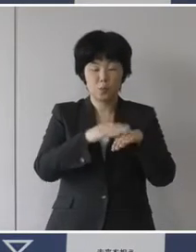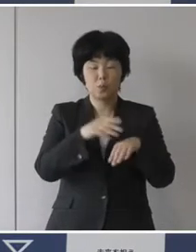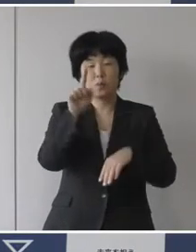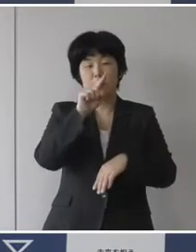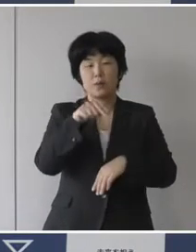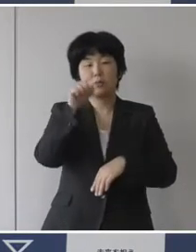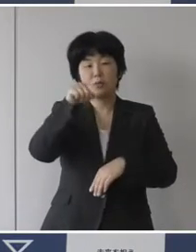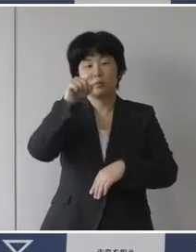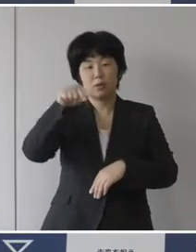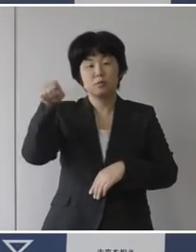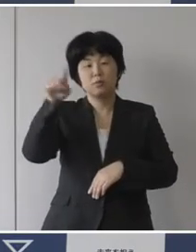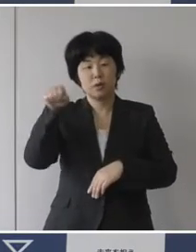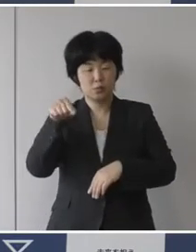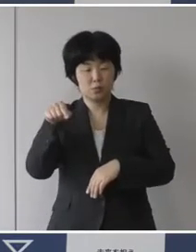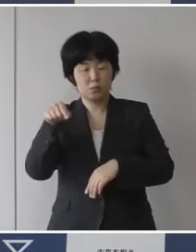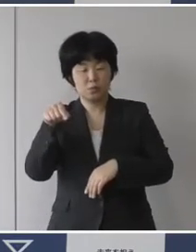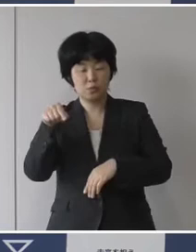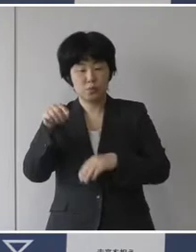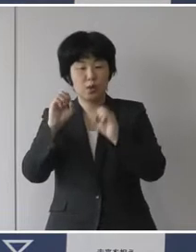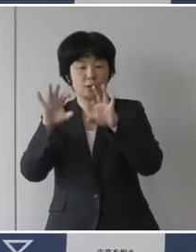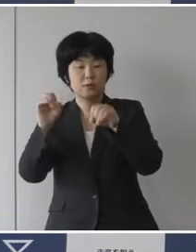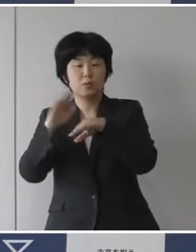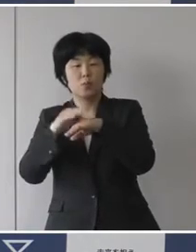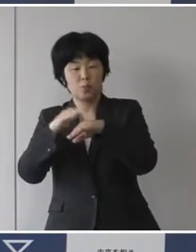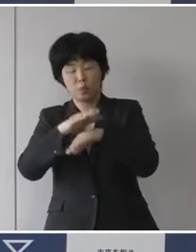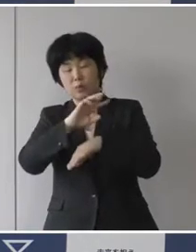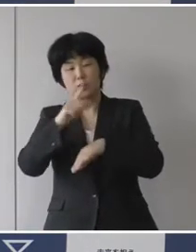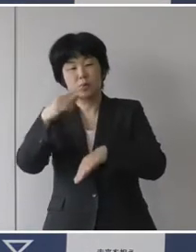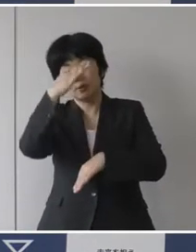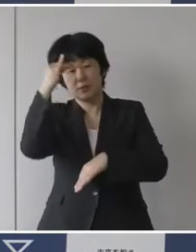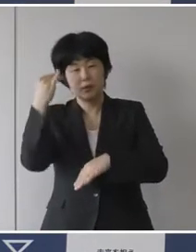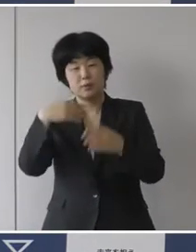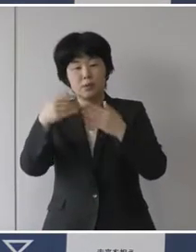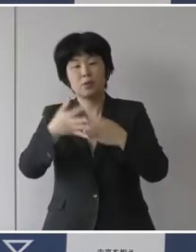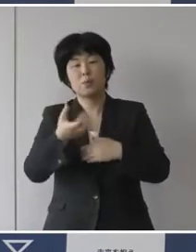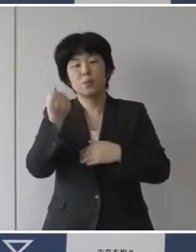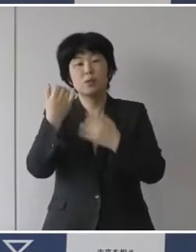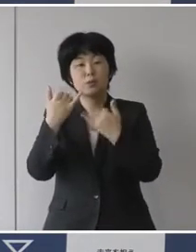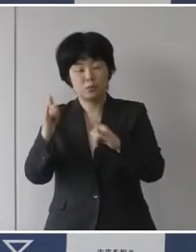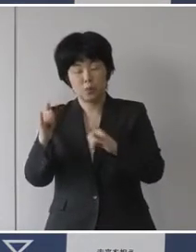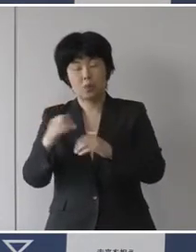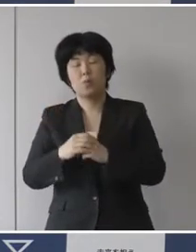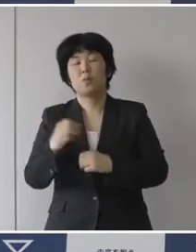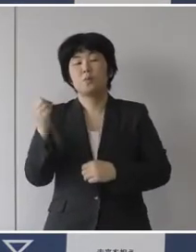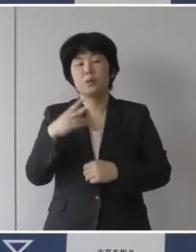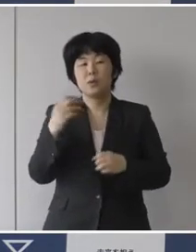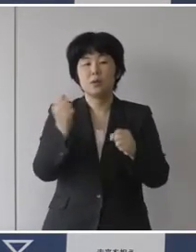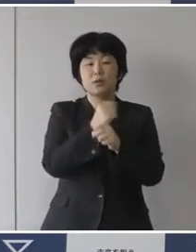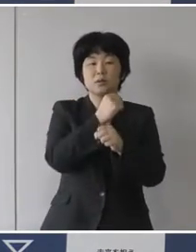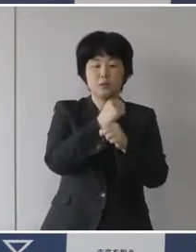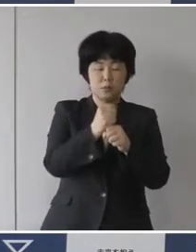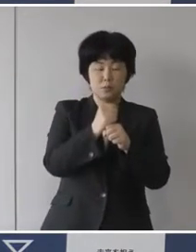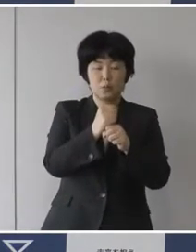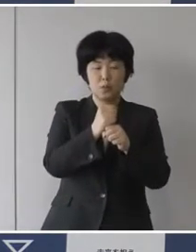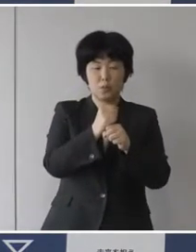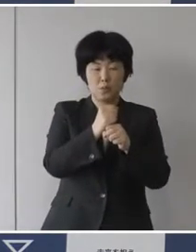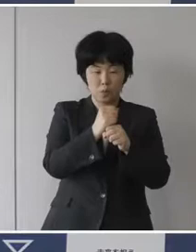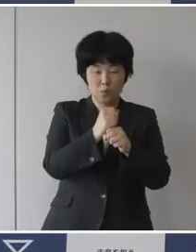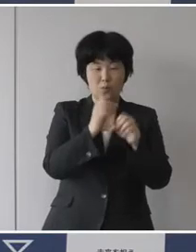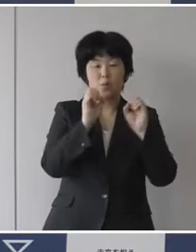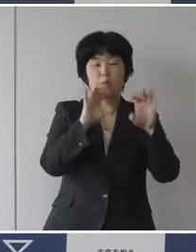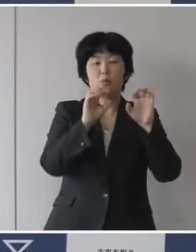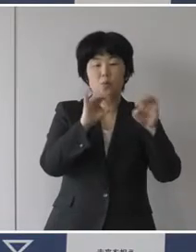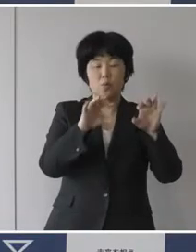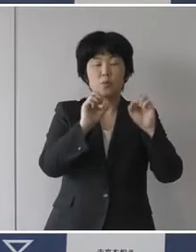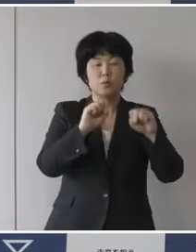と、それから重要施策、大型事業などの広報を戦略的に行う広報戦略に長けた方